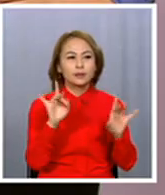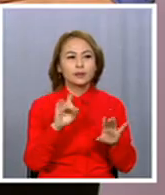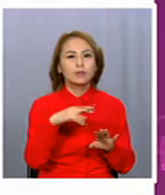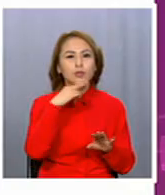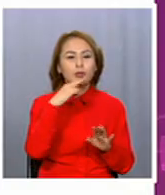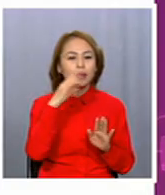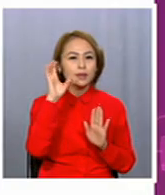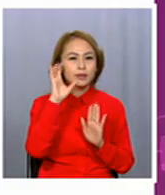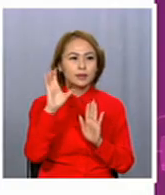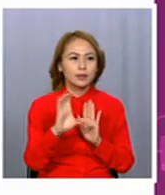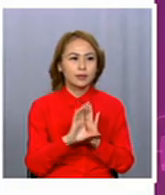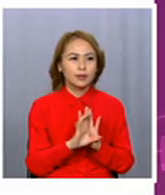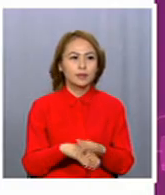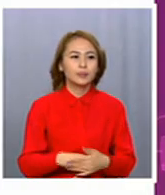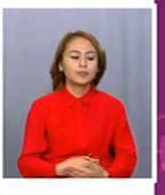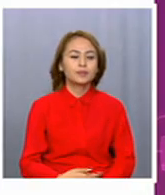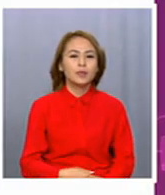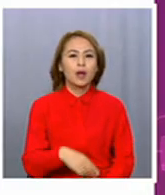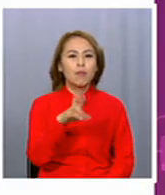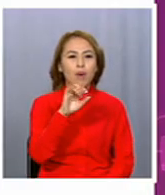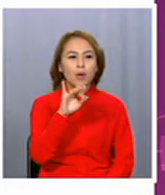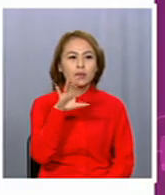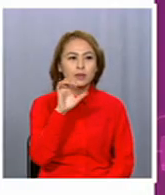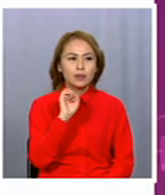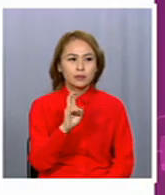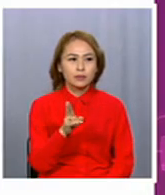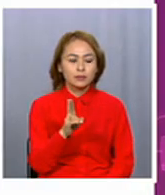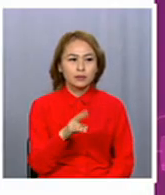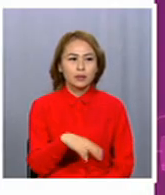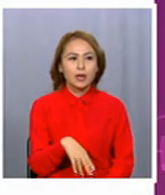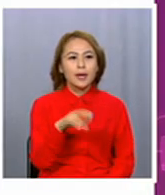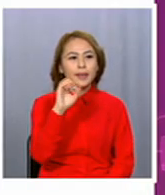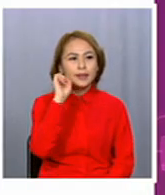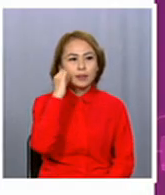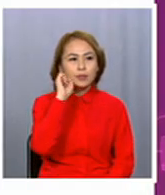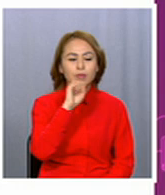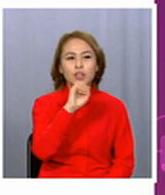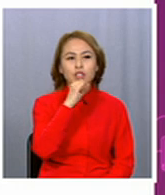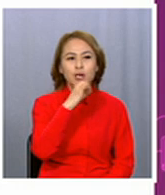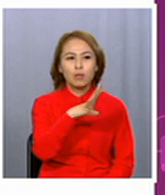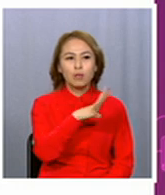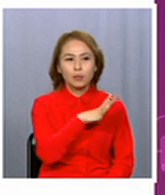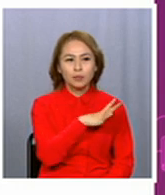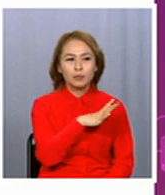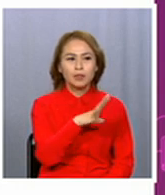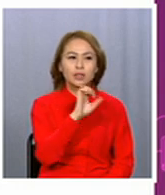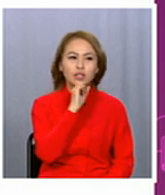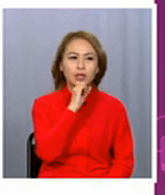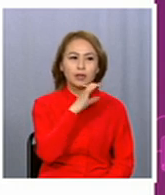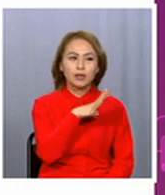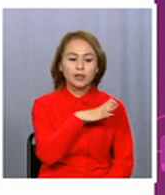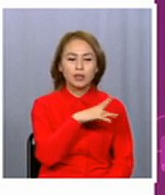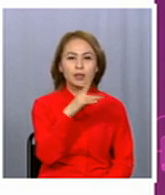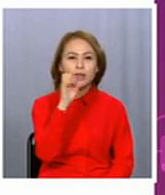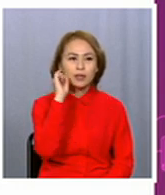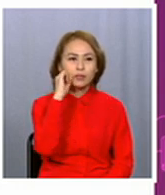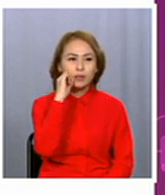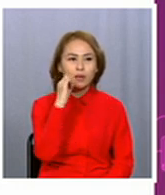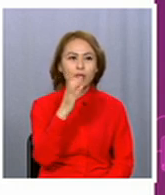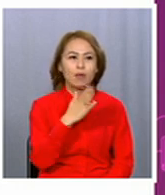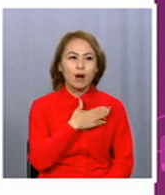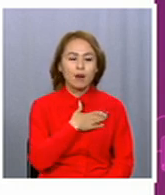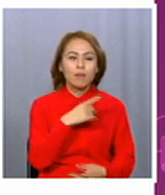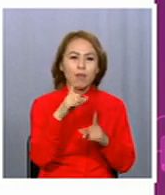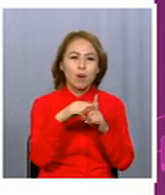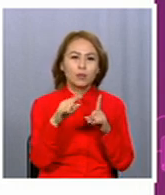тыңдаңдар. Бауырсақ. Кемпір мен шал болыпты. Бірде шал, кемпір ал, маған